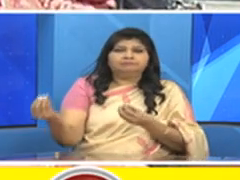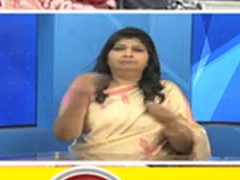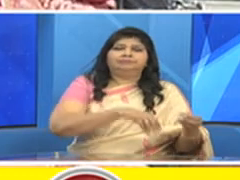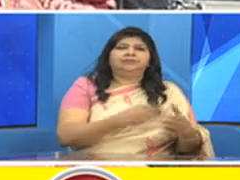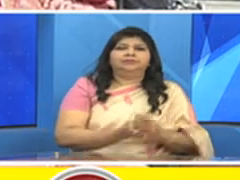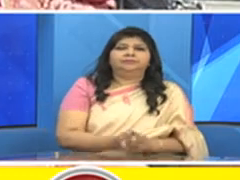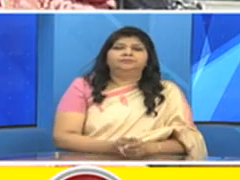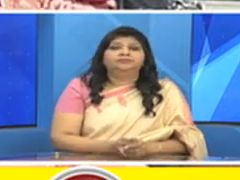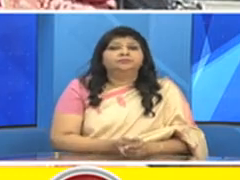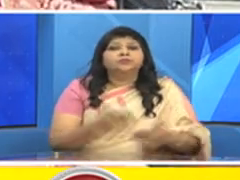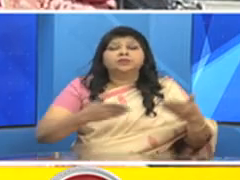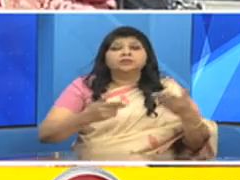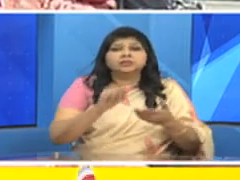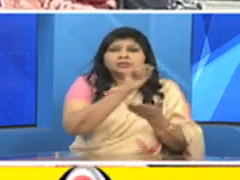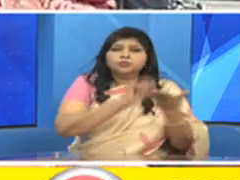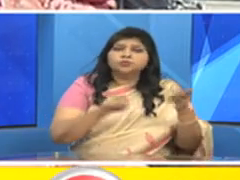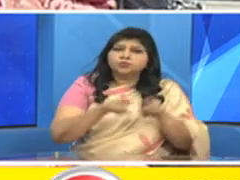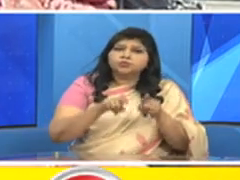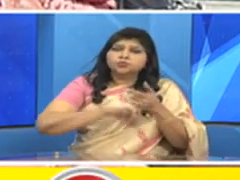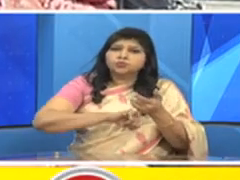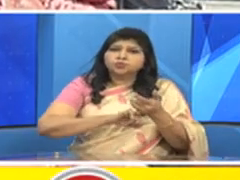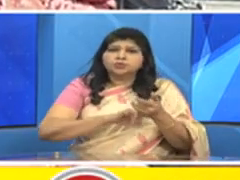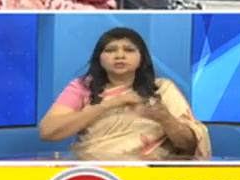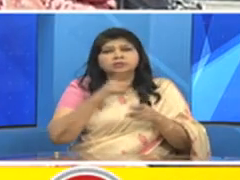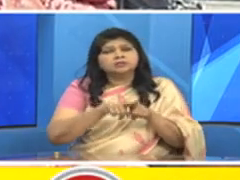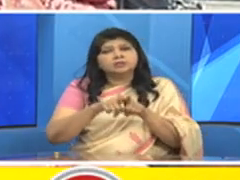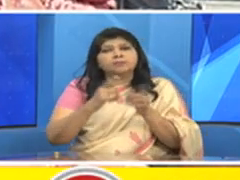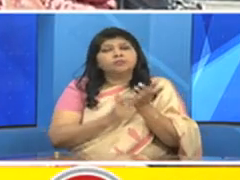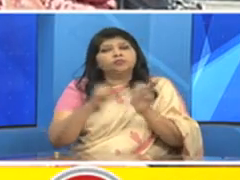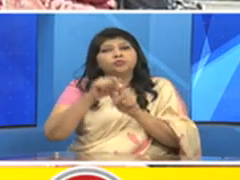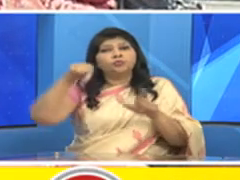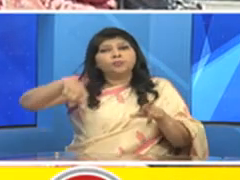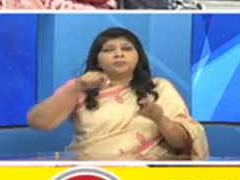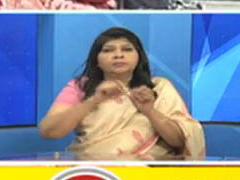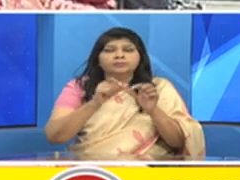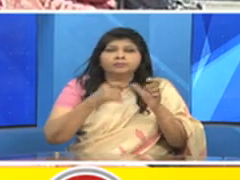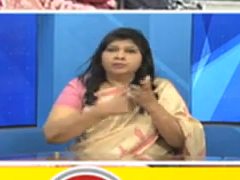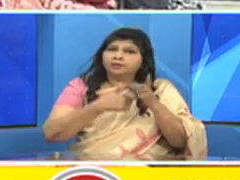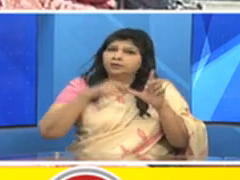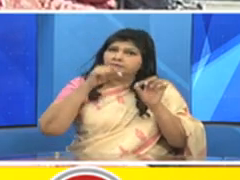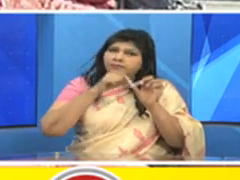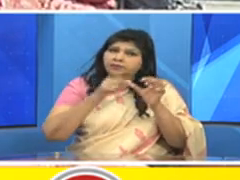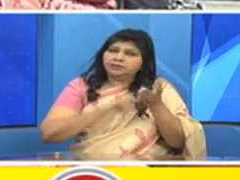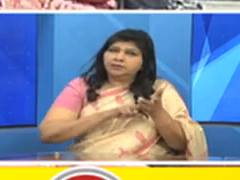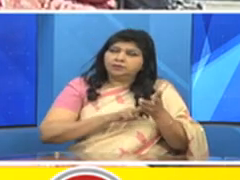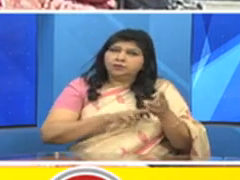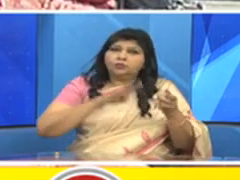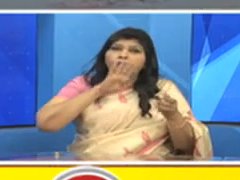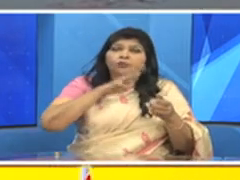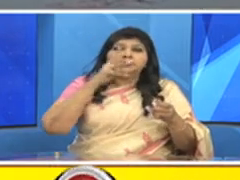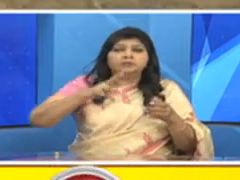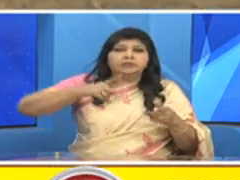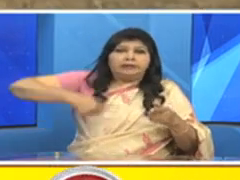है। कुछ ऐसी ही कहानी है उत्तर प्रदेश के बाराबंकी की। यहाँ 43 हेक्टेयर क्षेत्र में